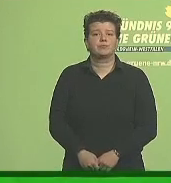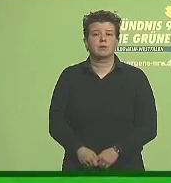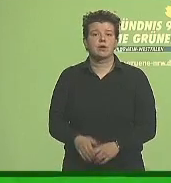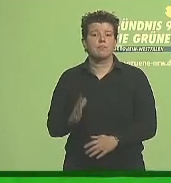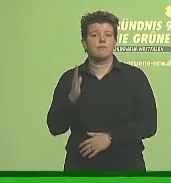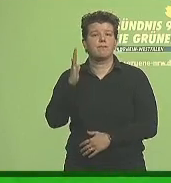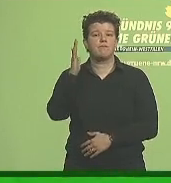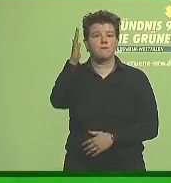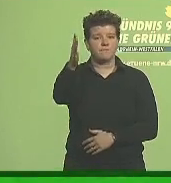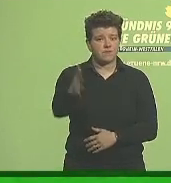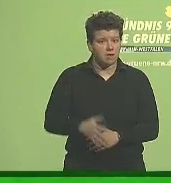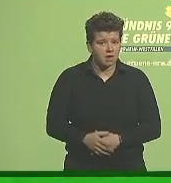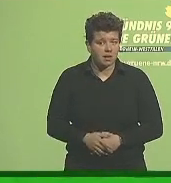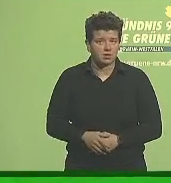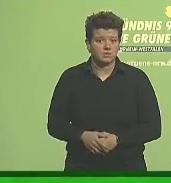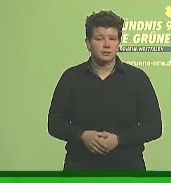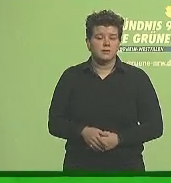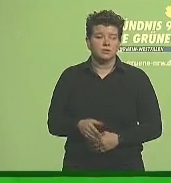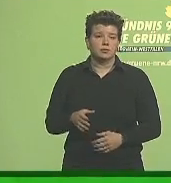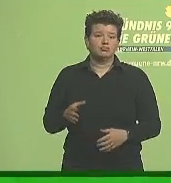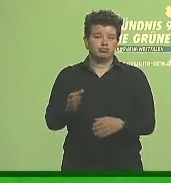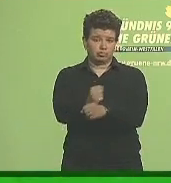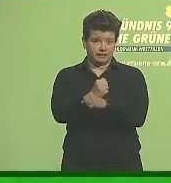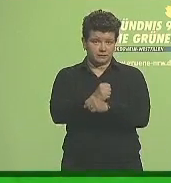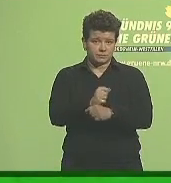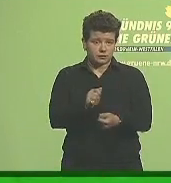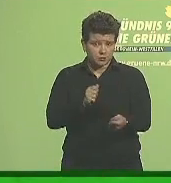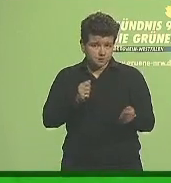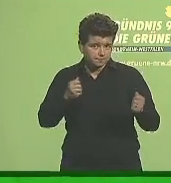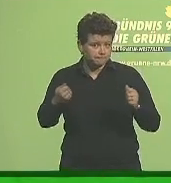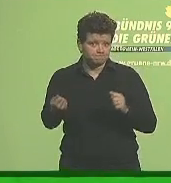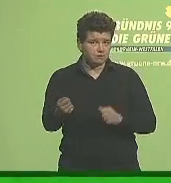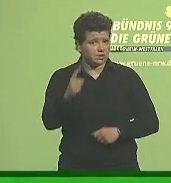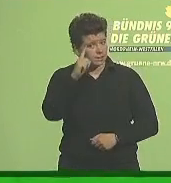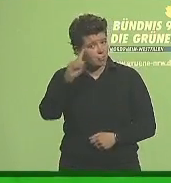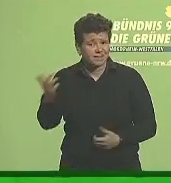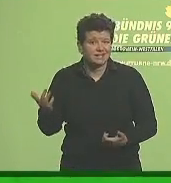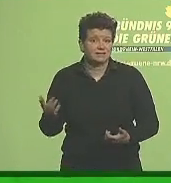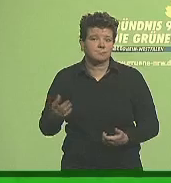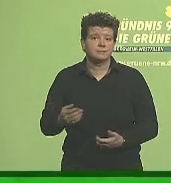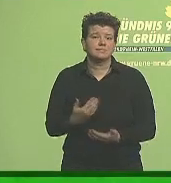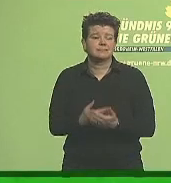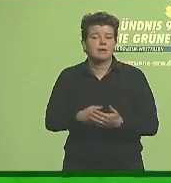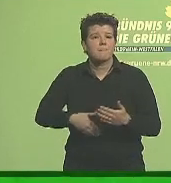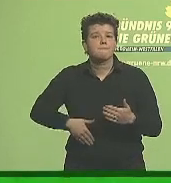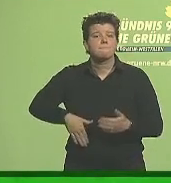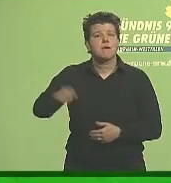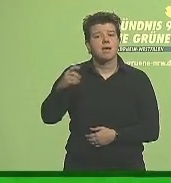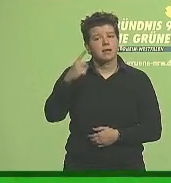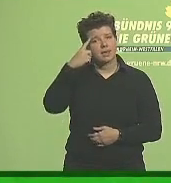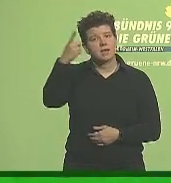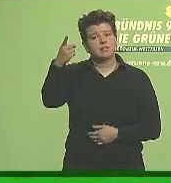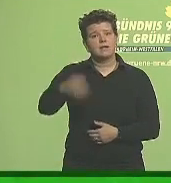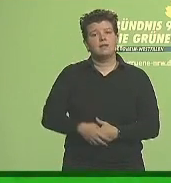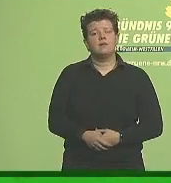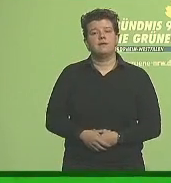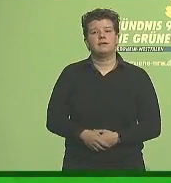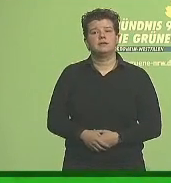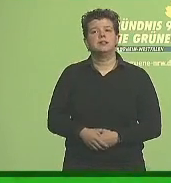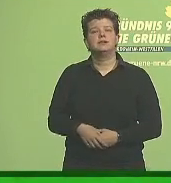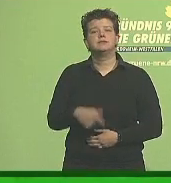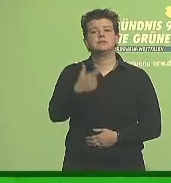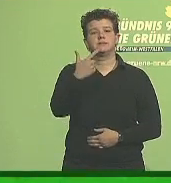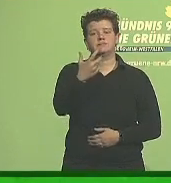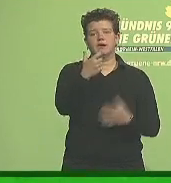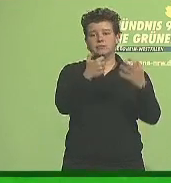die Schlussfolgerung aus dem Leitantrag wäre, halte ich für sehr unrealistisch. Ich finde es viel realistischer, dass wir 2025 60%